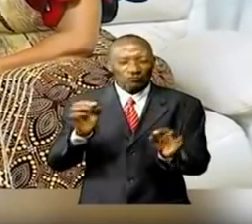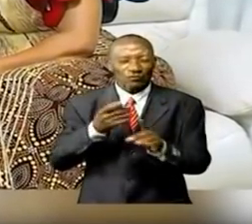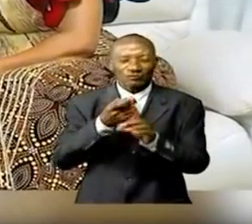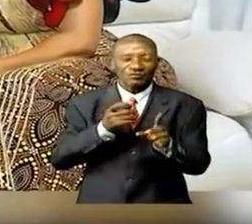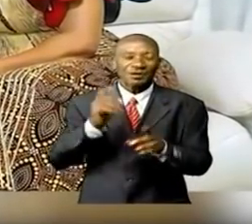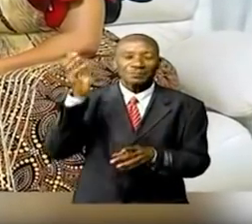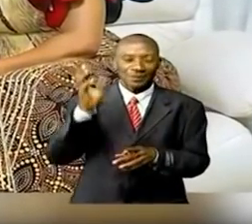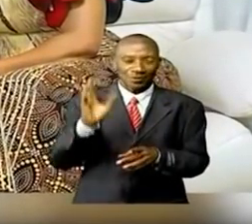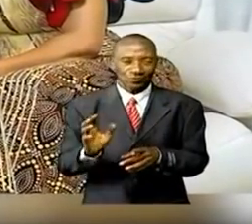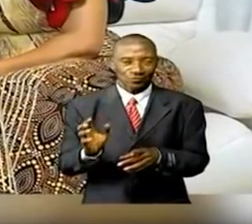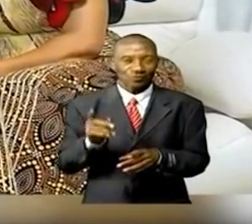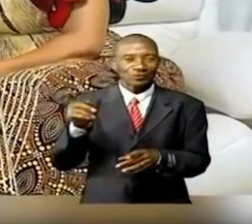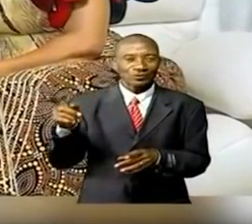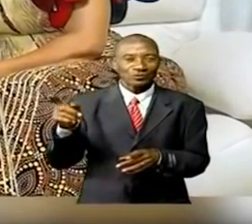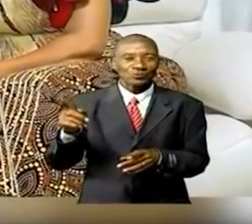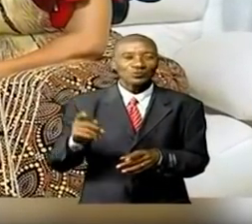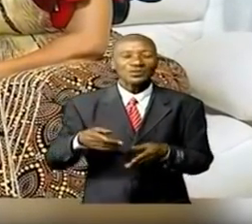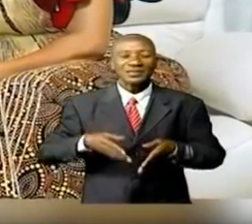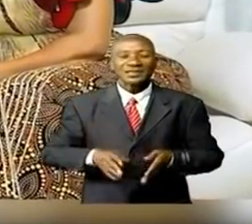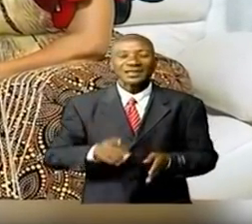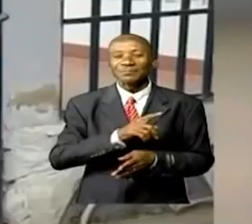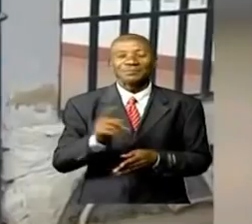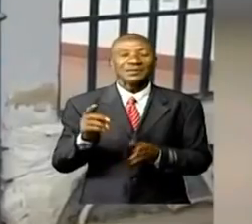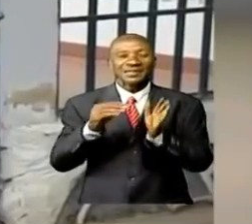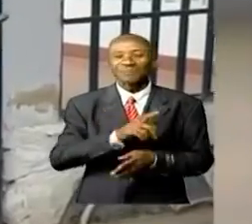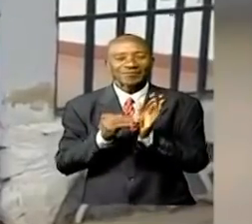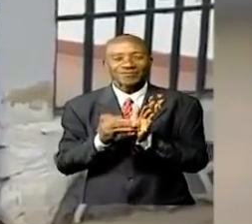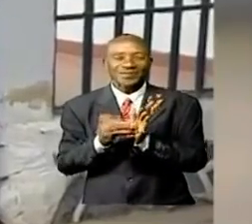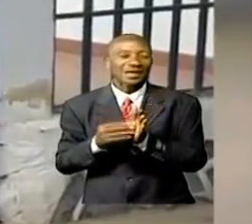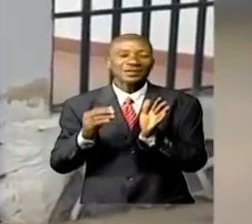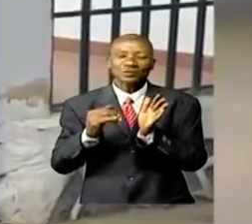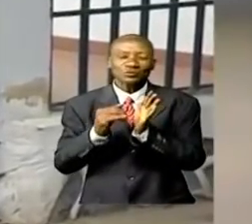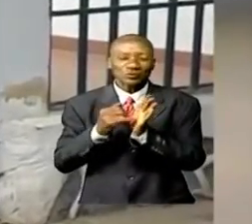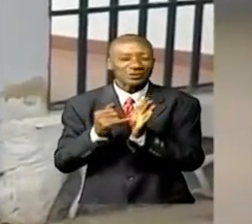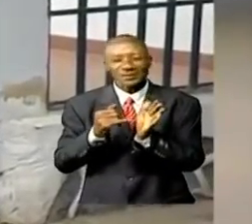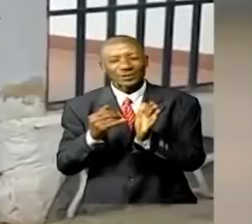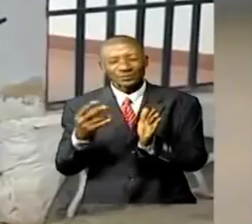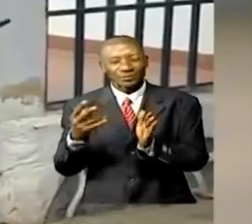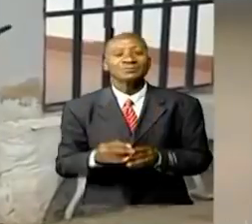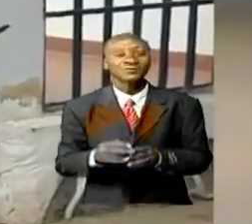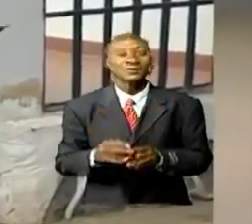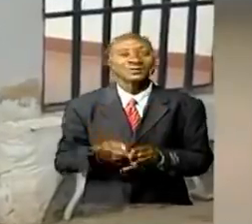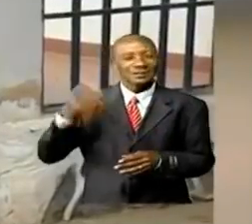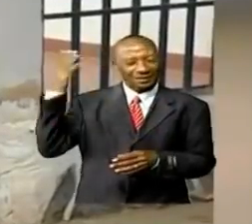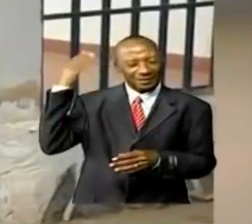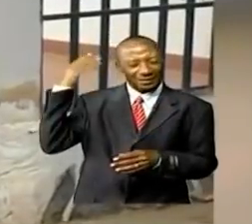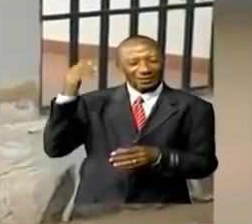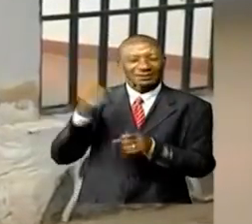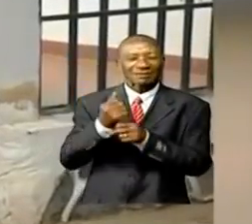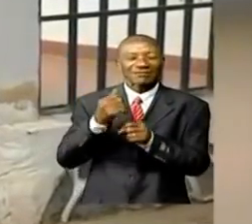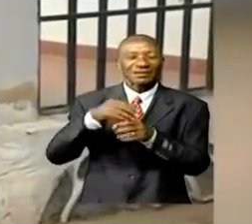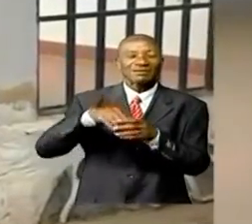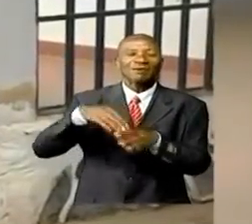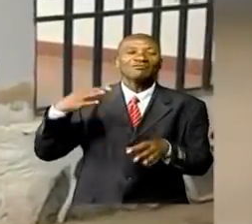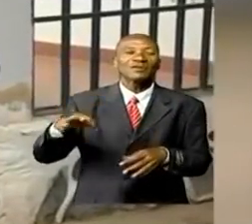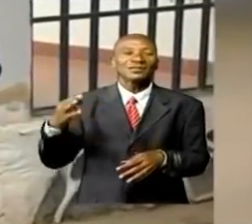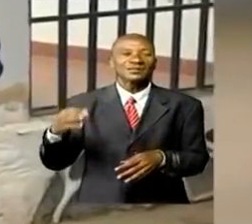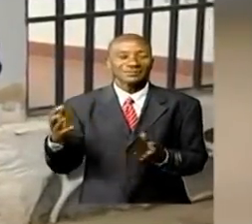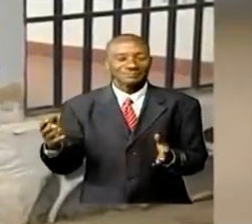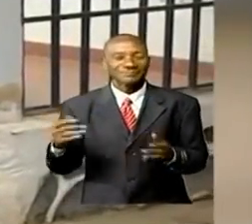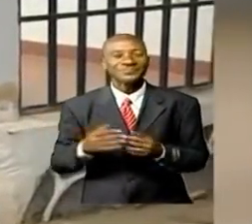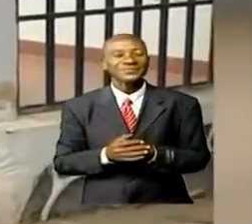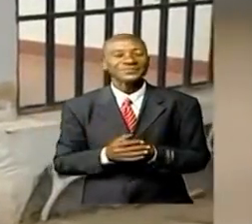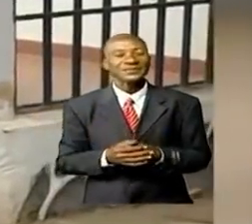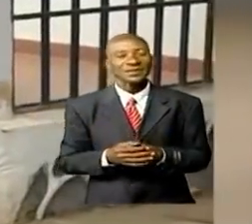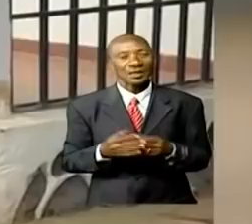ans, cet homme discret a été numéro 2 à l'ambassade de la RDC à Paris. La géopolitique est sa tasse de thé,